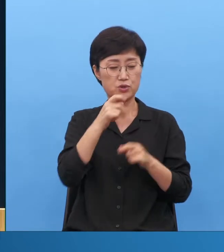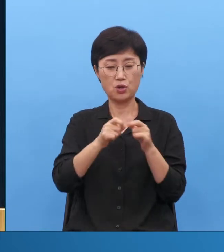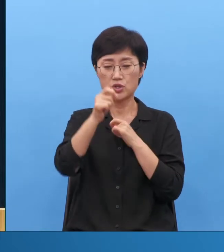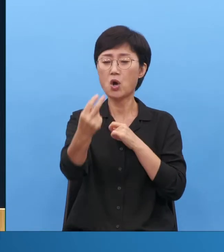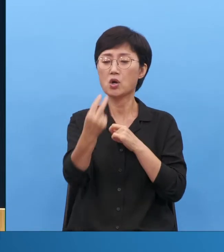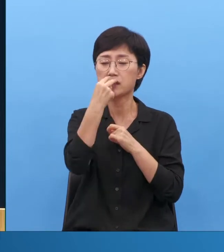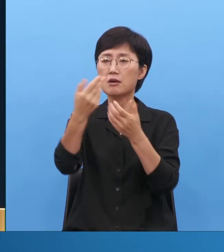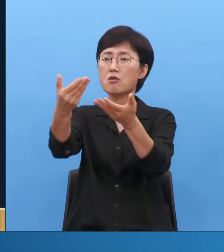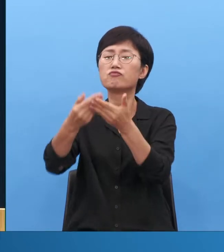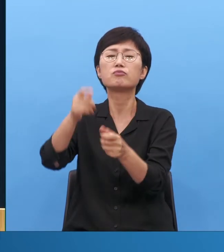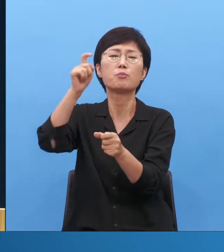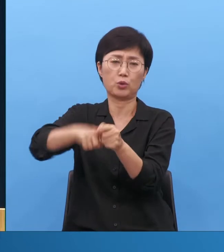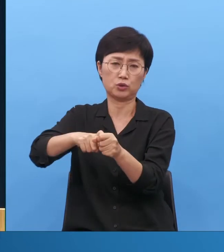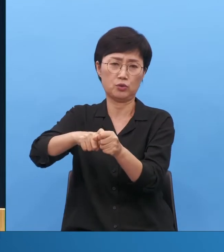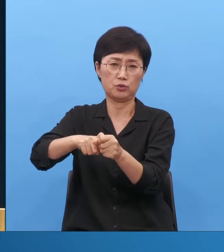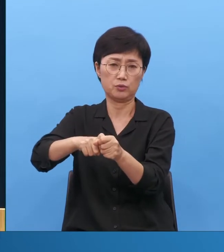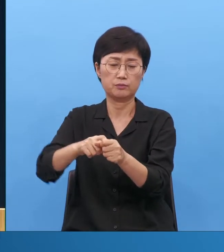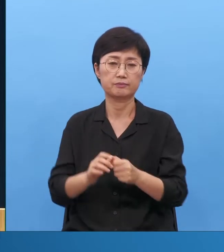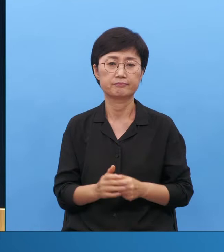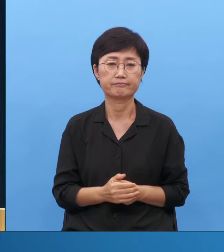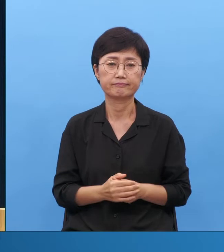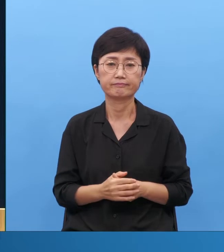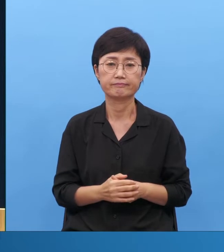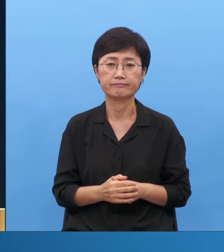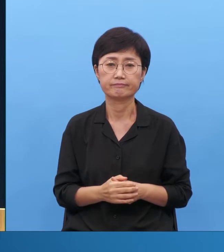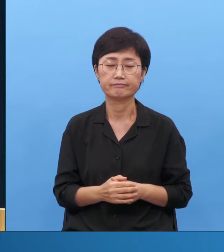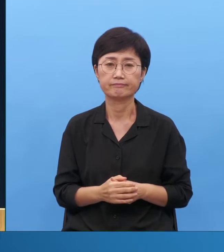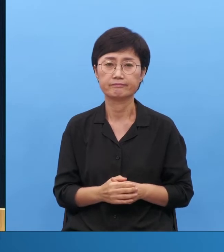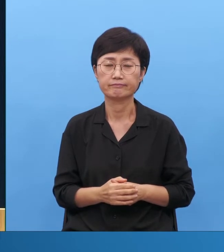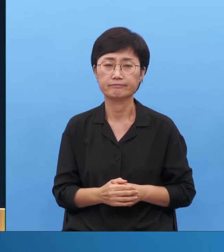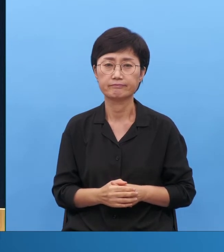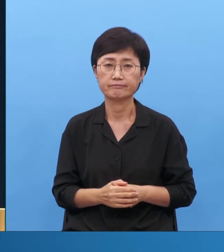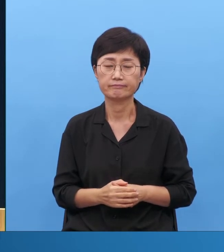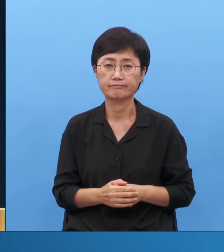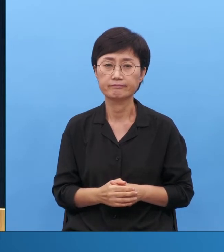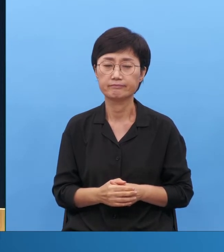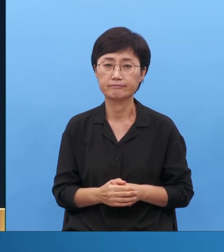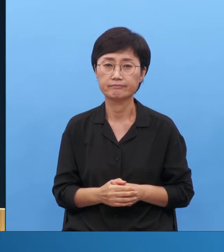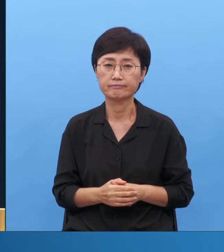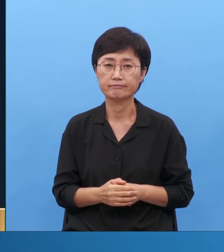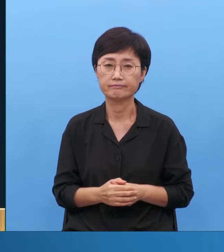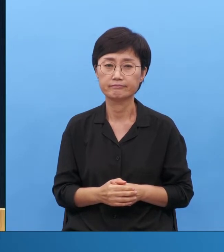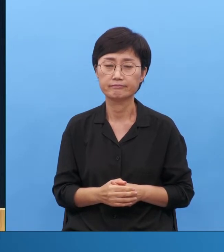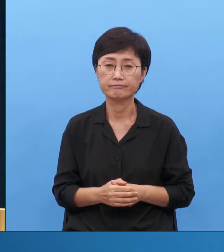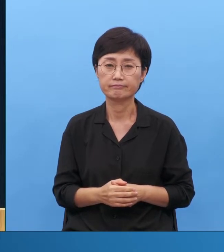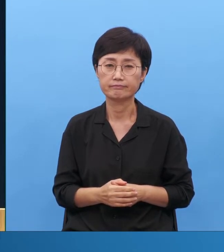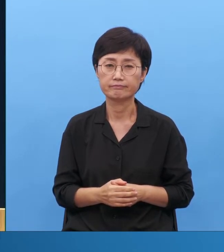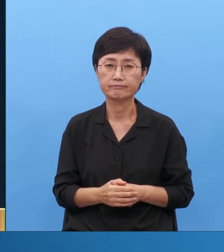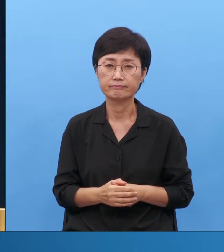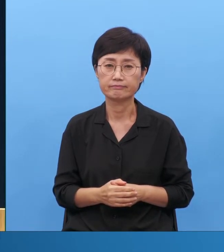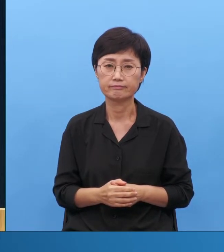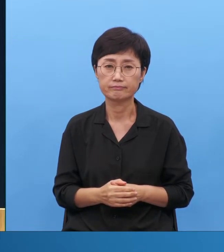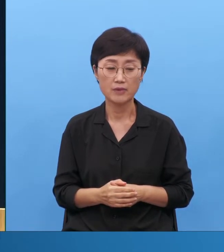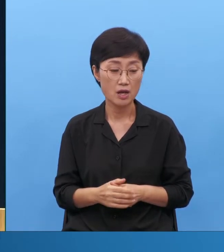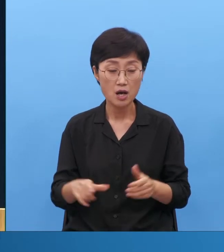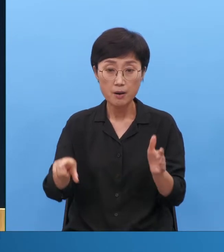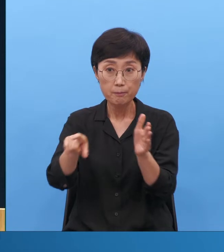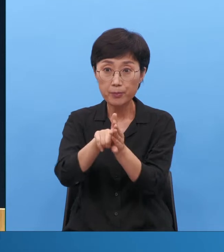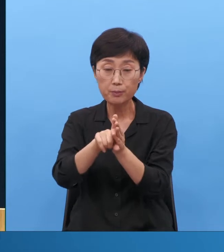함이니라. For God so loved the world that he gave his only Son, that whoever believes in him should not perish but have eternal life. 믿지 않은